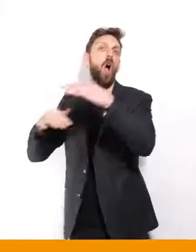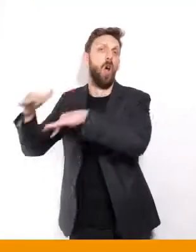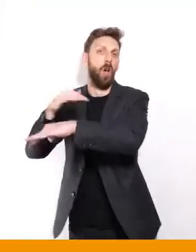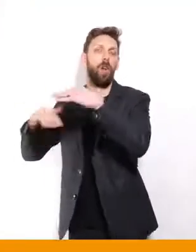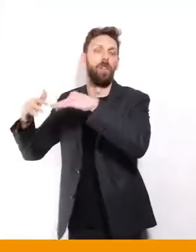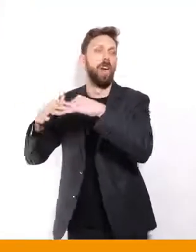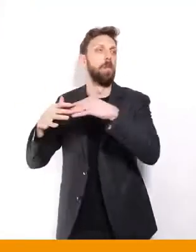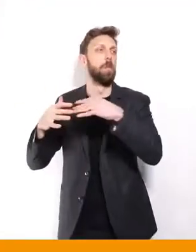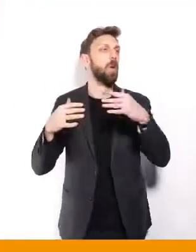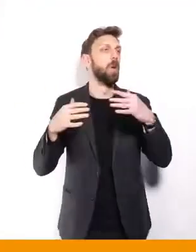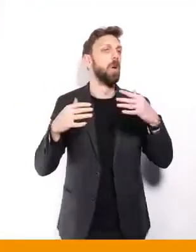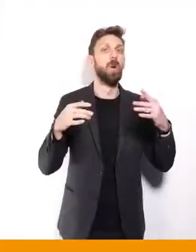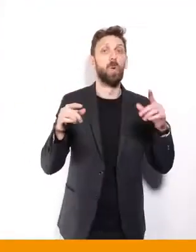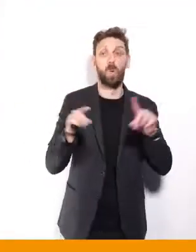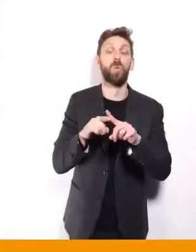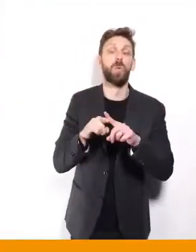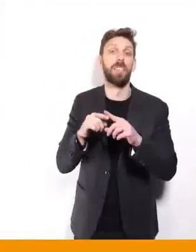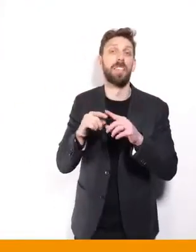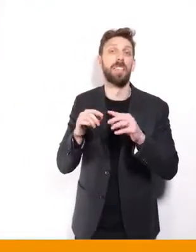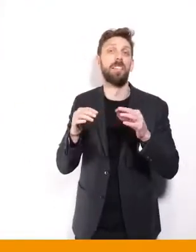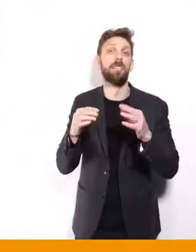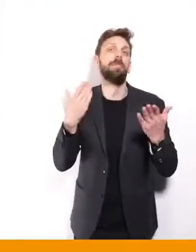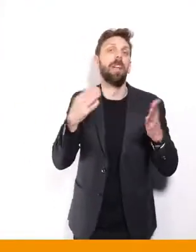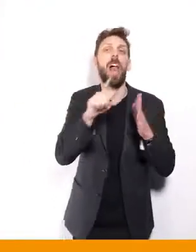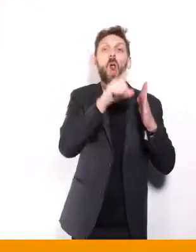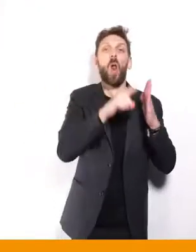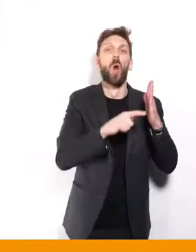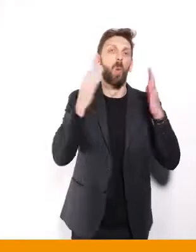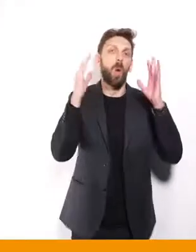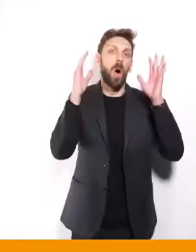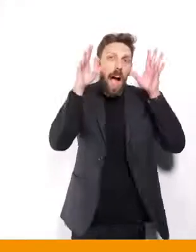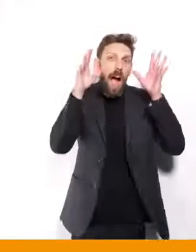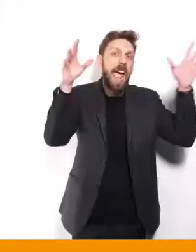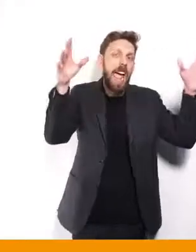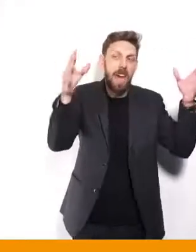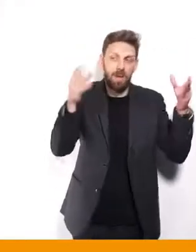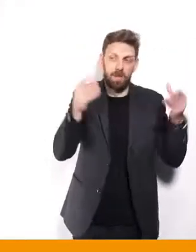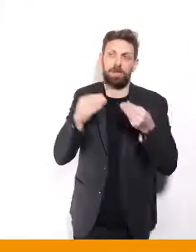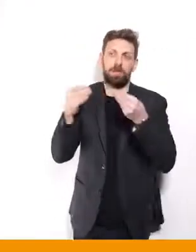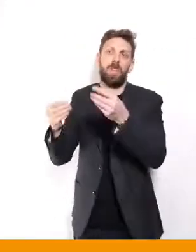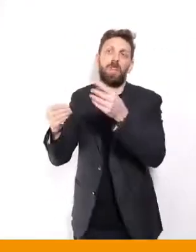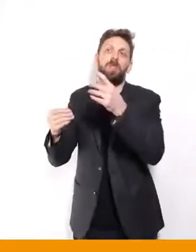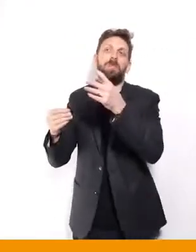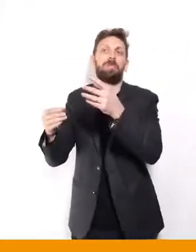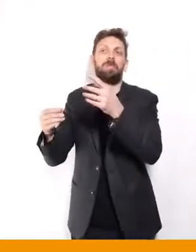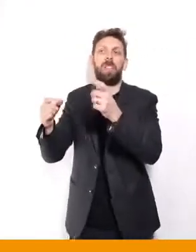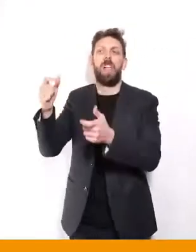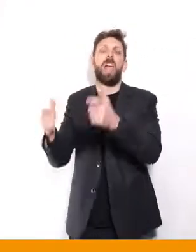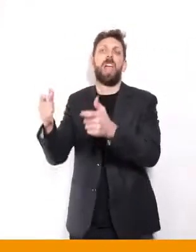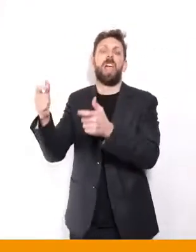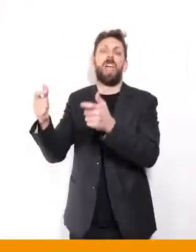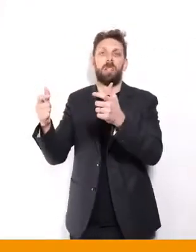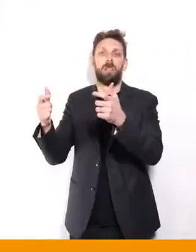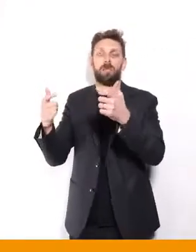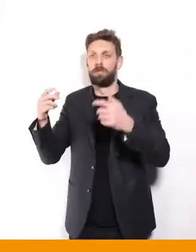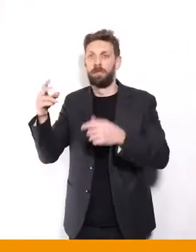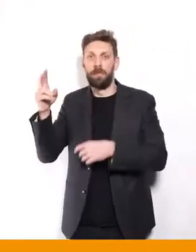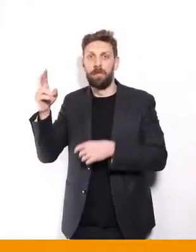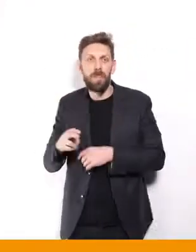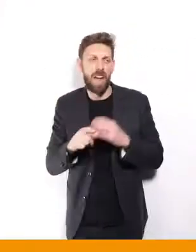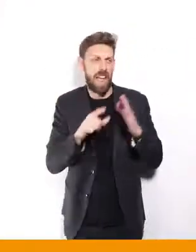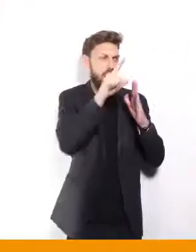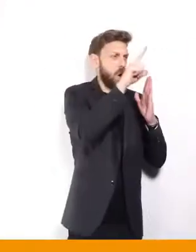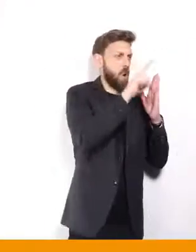handicap avec la loi Elan. Je veux dire, faire une loi qui finalement est contradictoire avec le principe